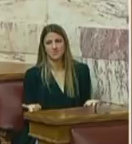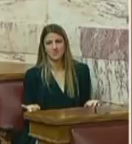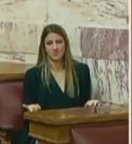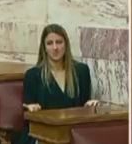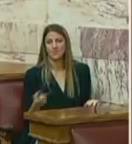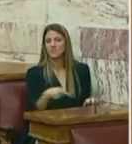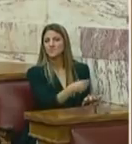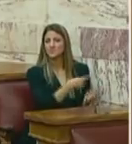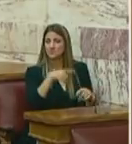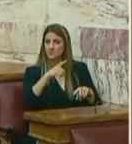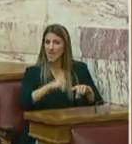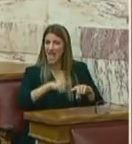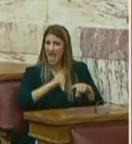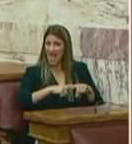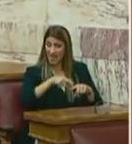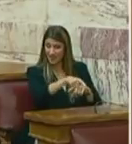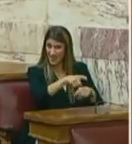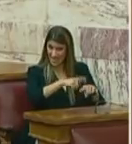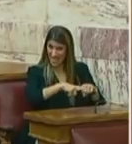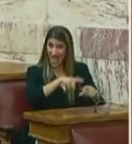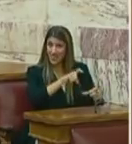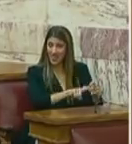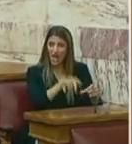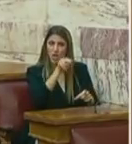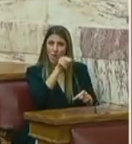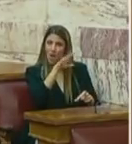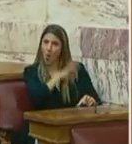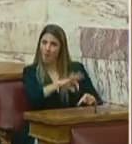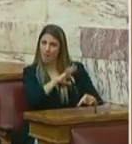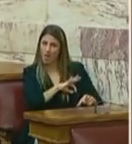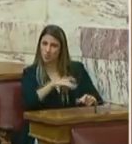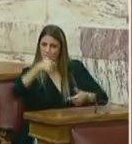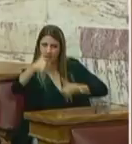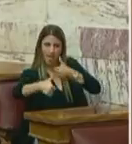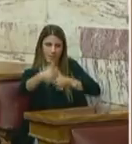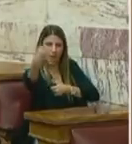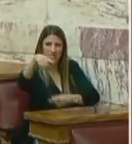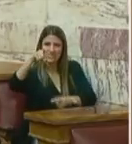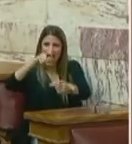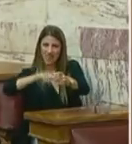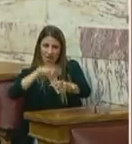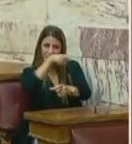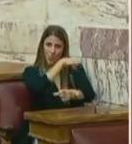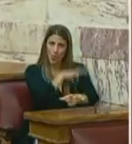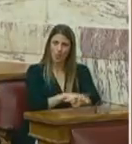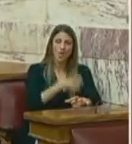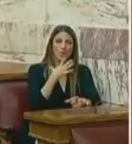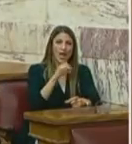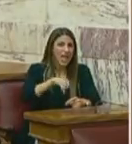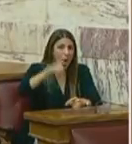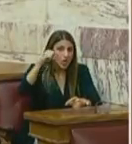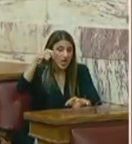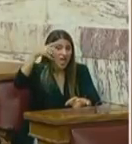Ευνοήθηκε η εν λόγω εταιρεία σε σχέση με άλλες ως προς την τάχιστη τιμολόγηση και αποζημίωση των φαρμάκων, ναι ή